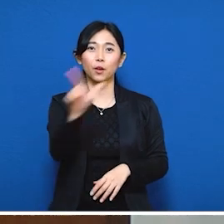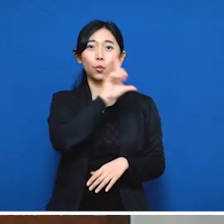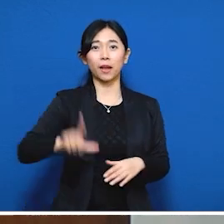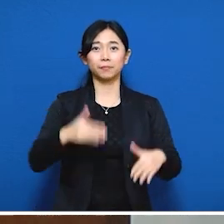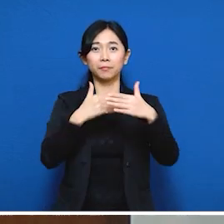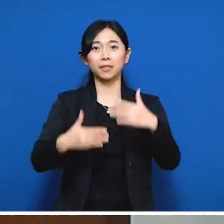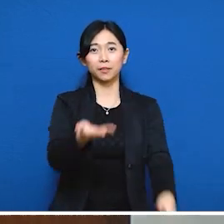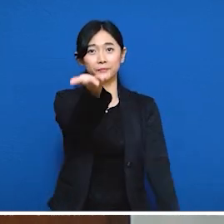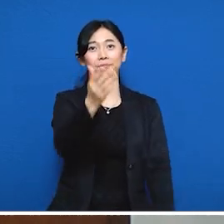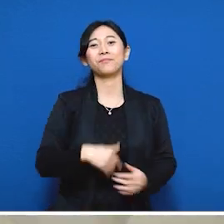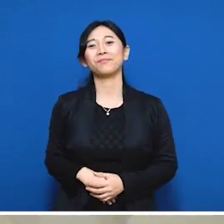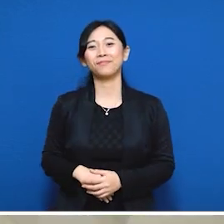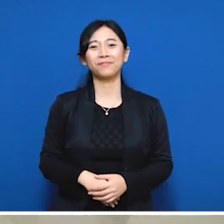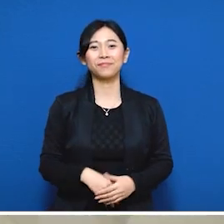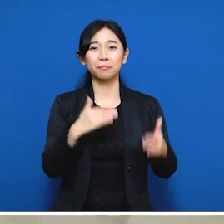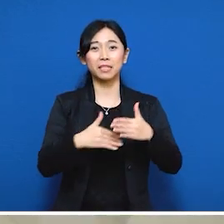Tuhan beserta saudara.